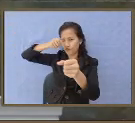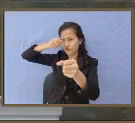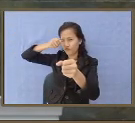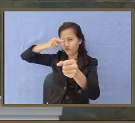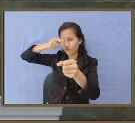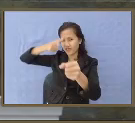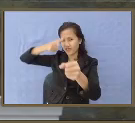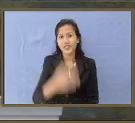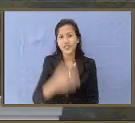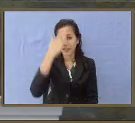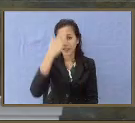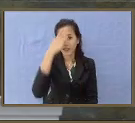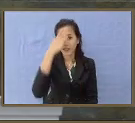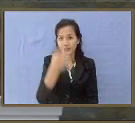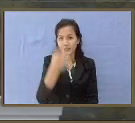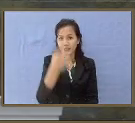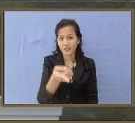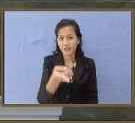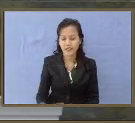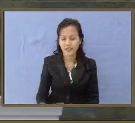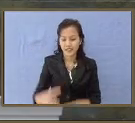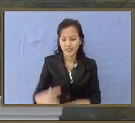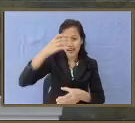other way. Except the Lord.